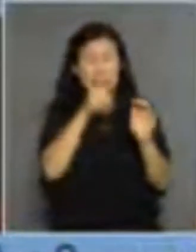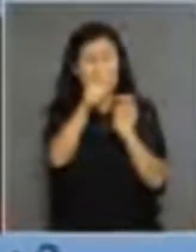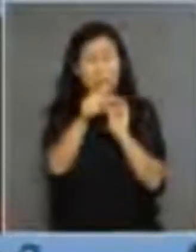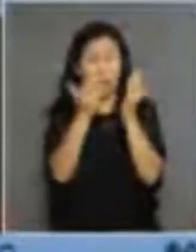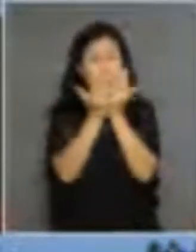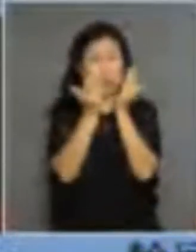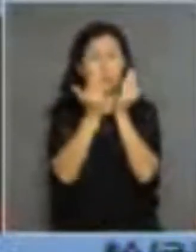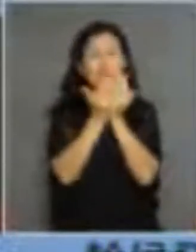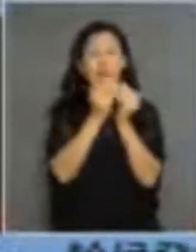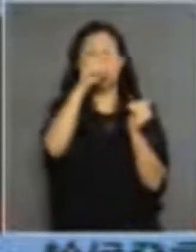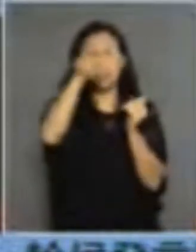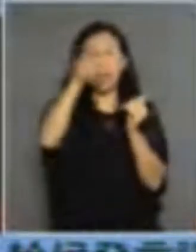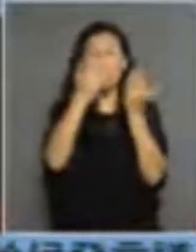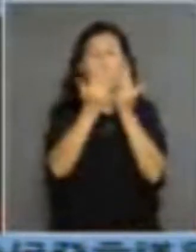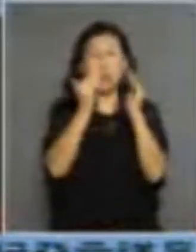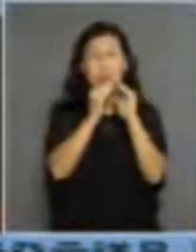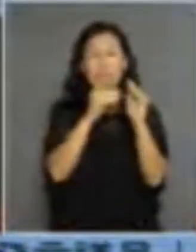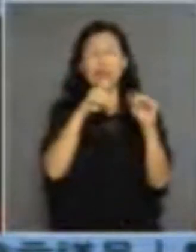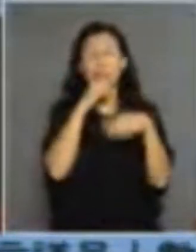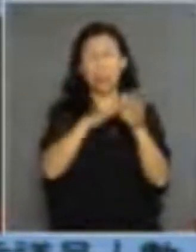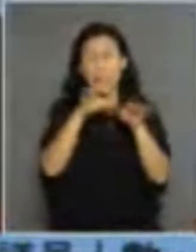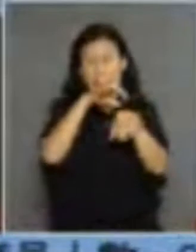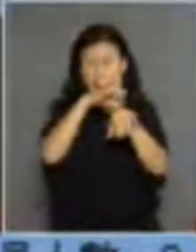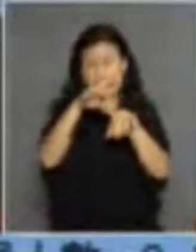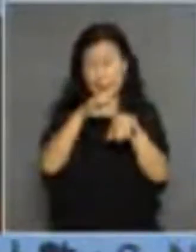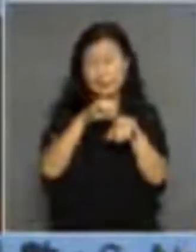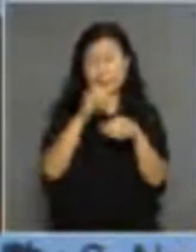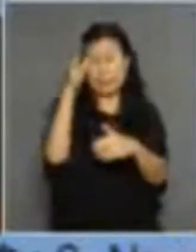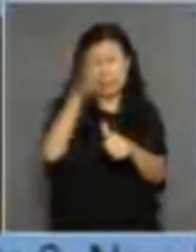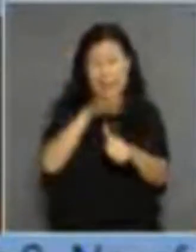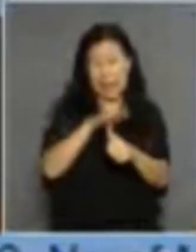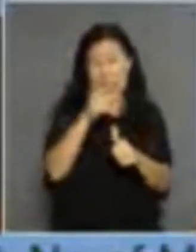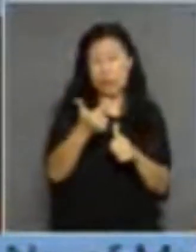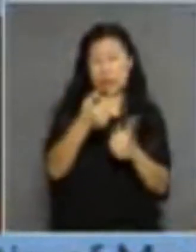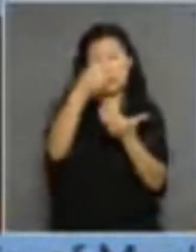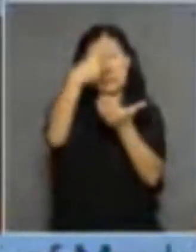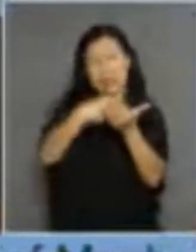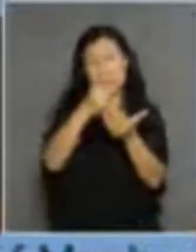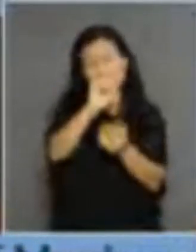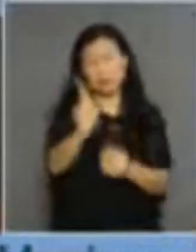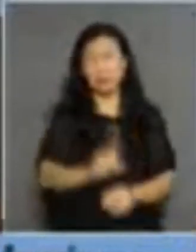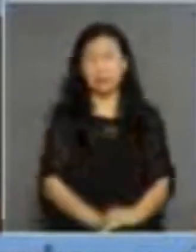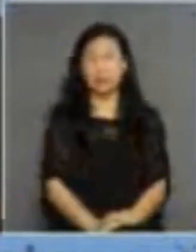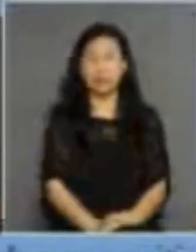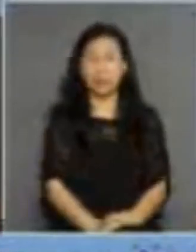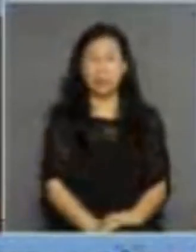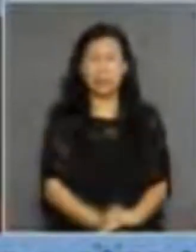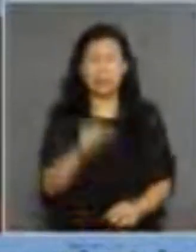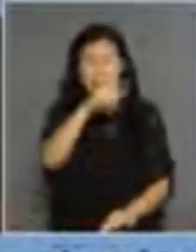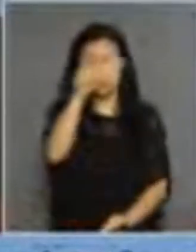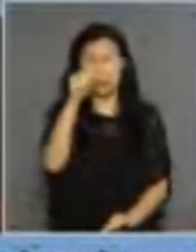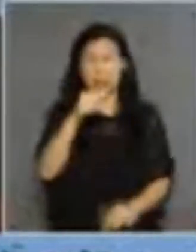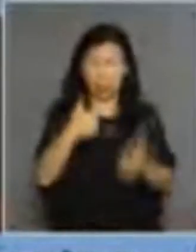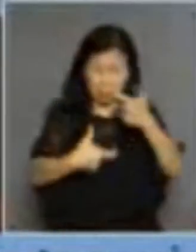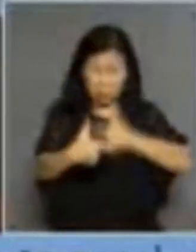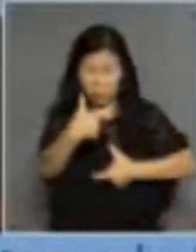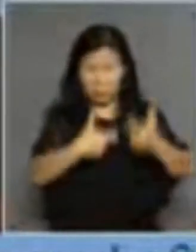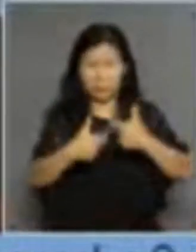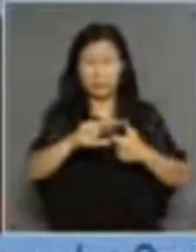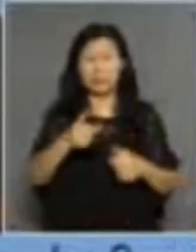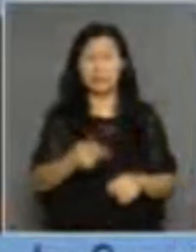而仲更加受盤剝喎，呢個咩制度？你整個問題就是商品化嘛。